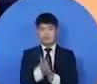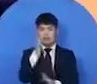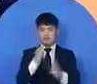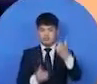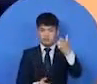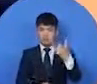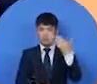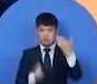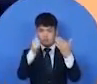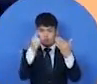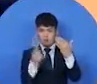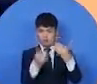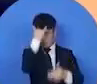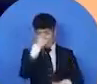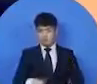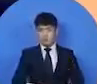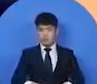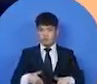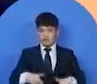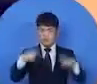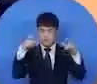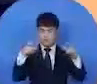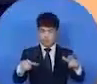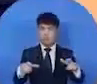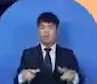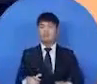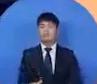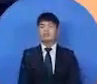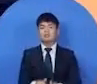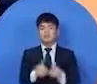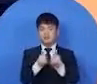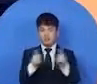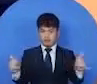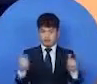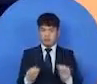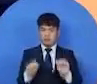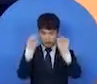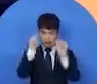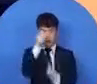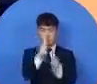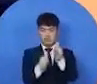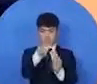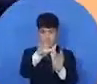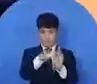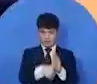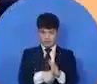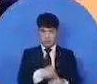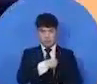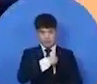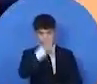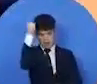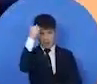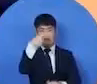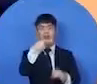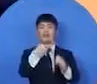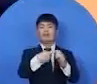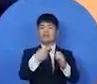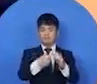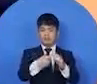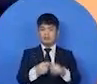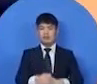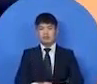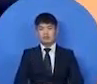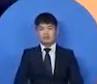천안시는 체 69의 충 난 봄인 체육대회에서 종합 우승을 차지했습니다 이번 종합 우승은 2014년 이후 3년